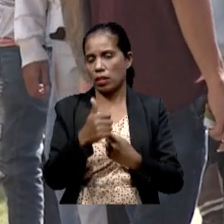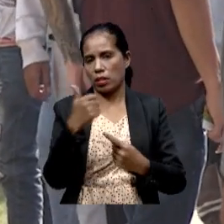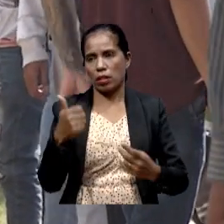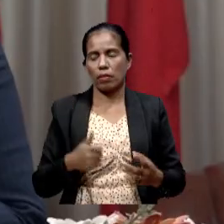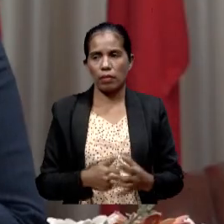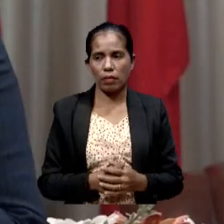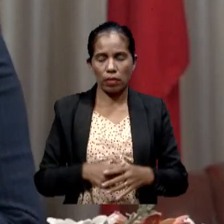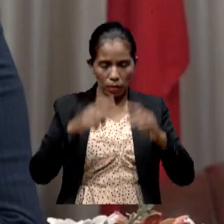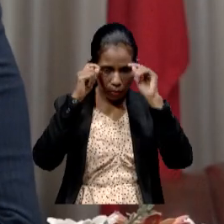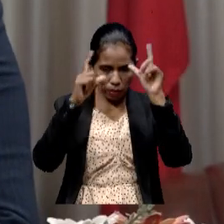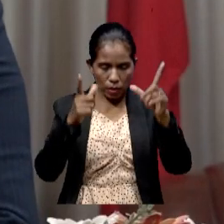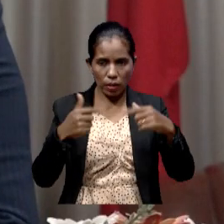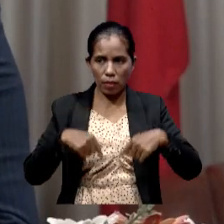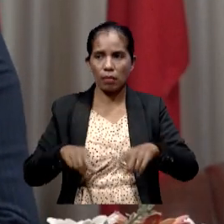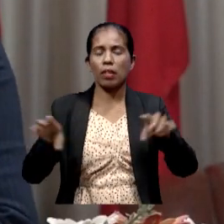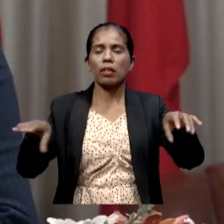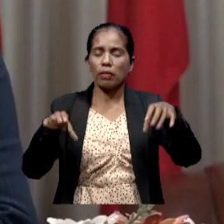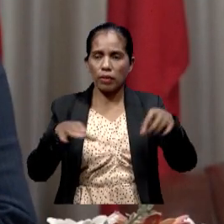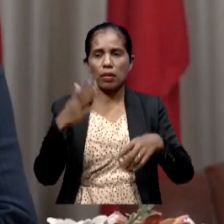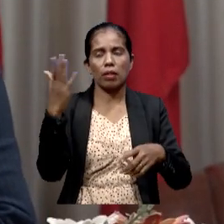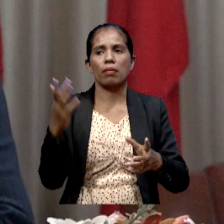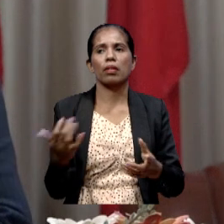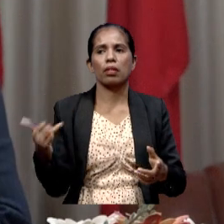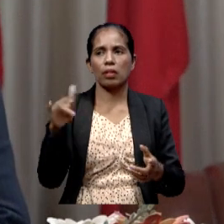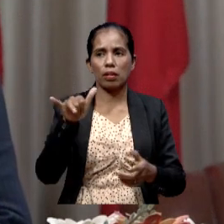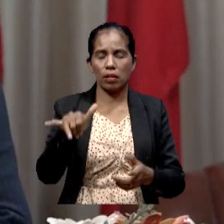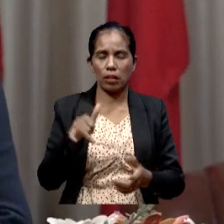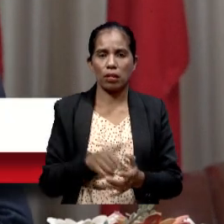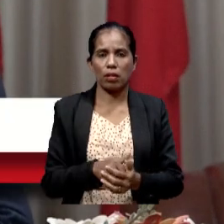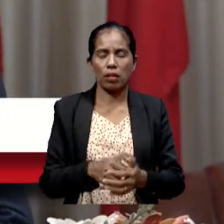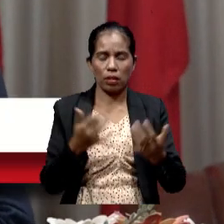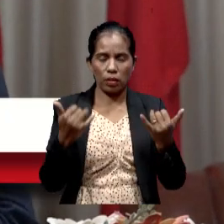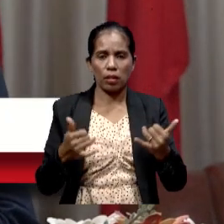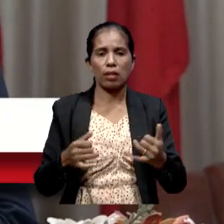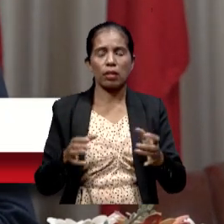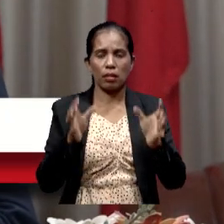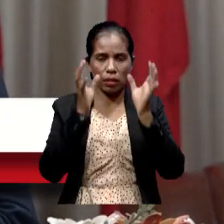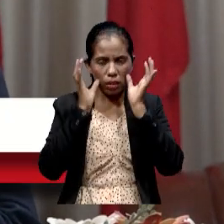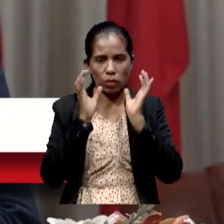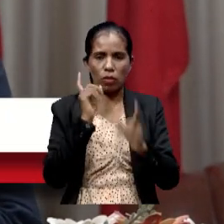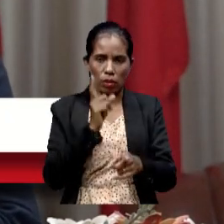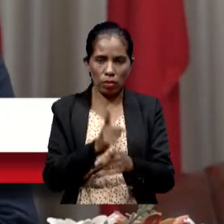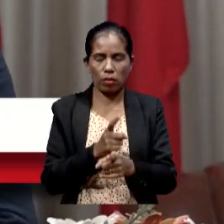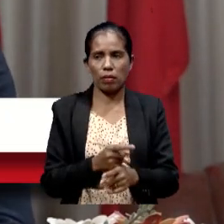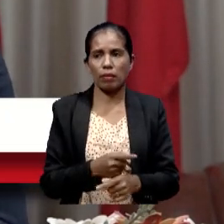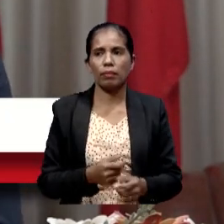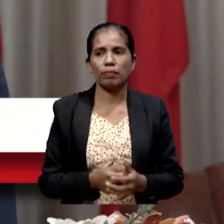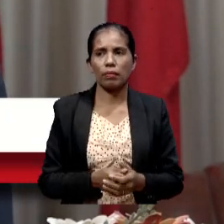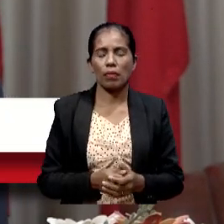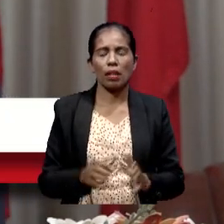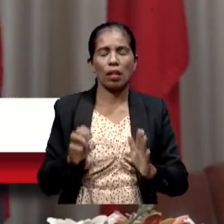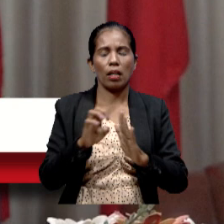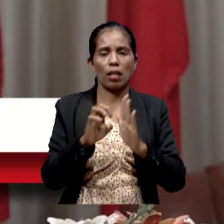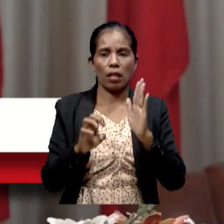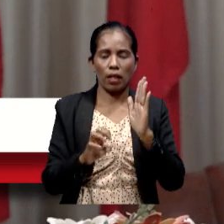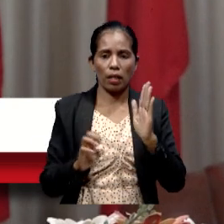nebe ba servisu neba, ke seni kondisaun triste tebes, nebe embaixada tenta